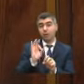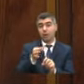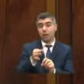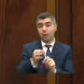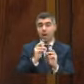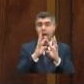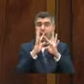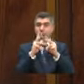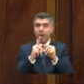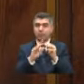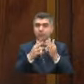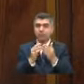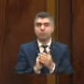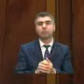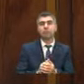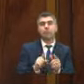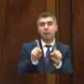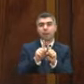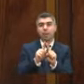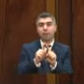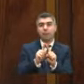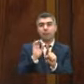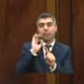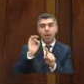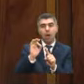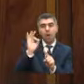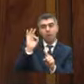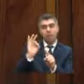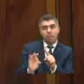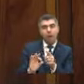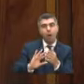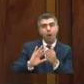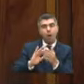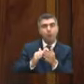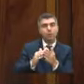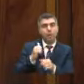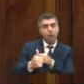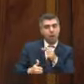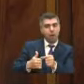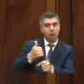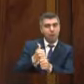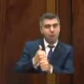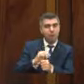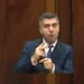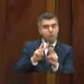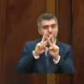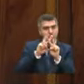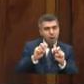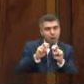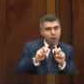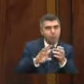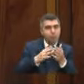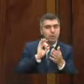مرقمة بأهداف ومؤشرات وأجال للتنفيذ والتتبع بما يمكن من التقييم وقياس